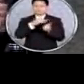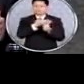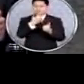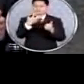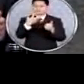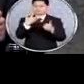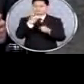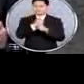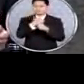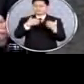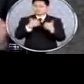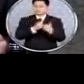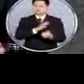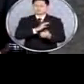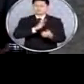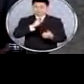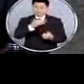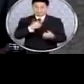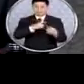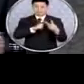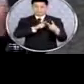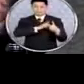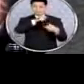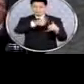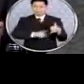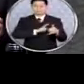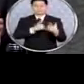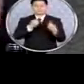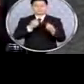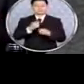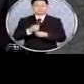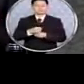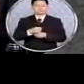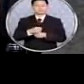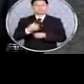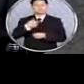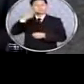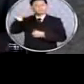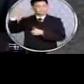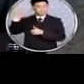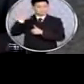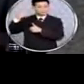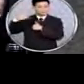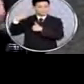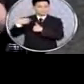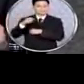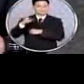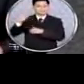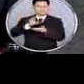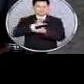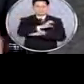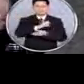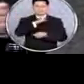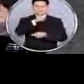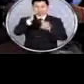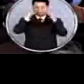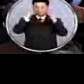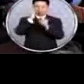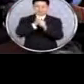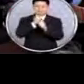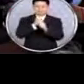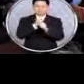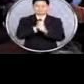就业的机会，但是年轻人，您也听听宋楚瑜父亲教给他的话：天道酬勤，钟